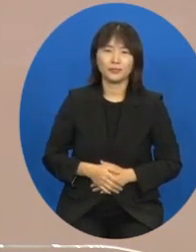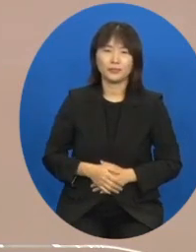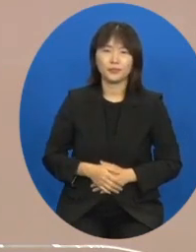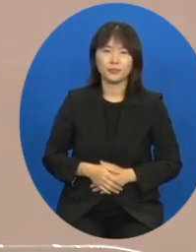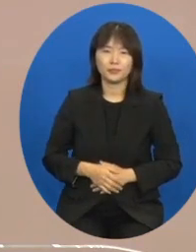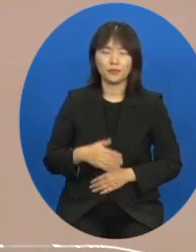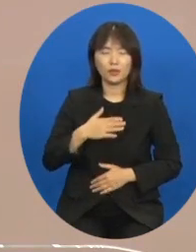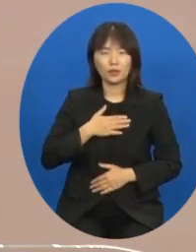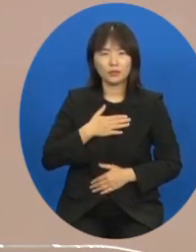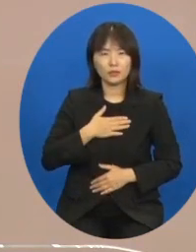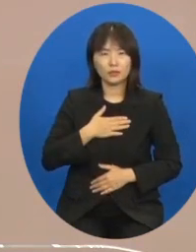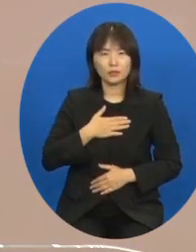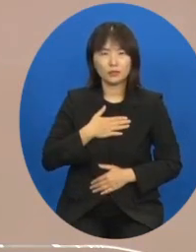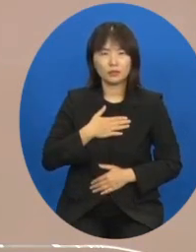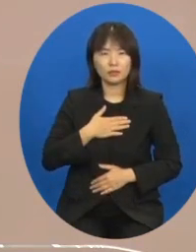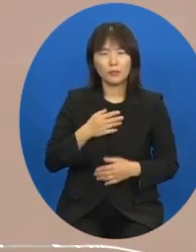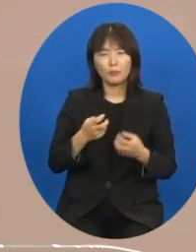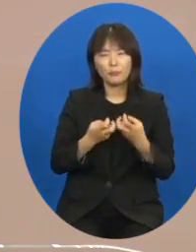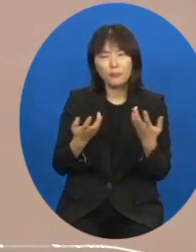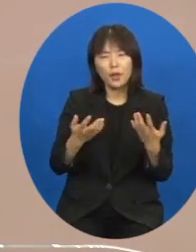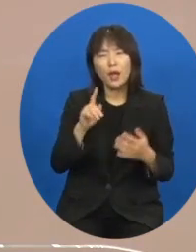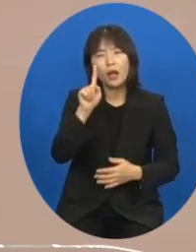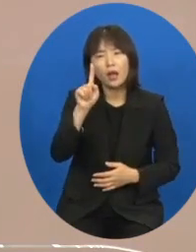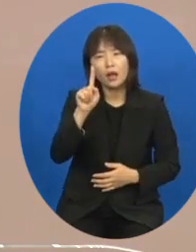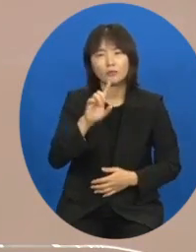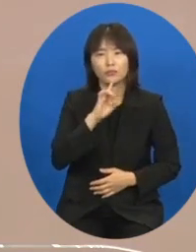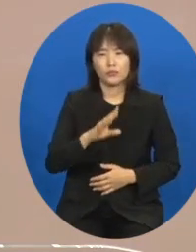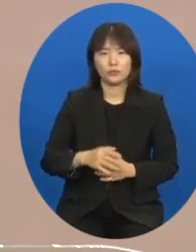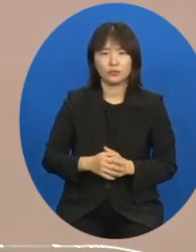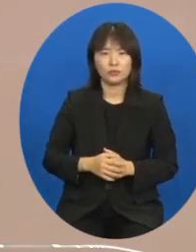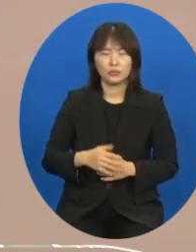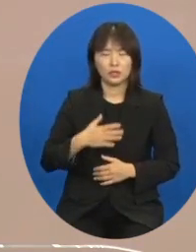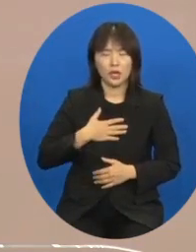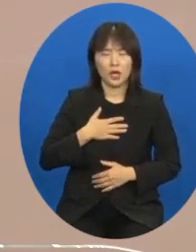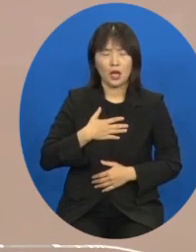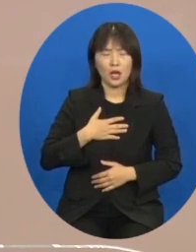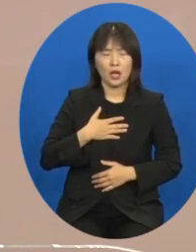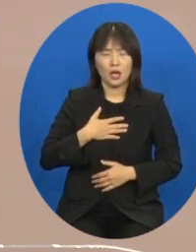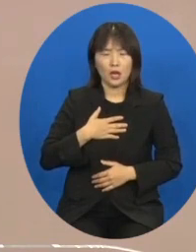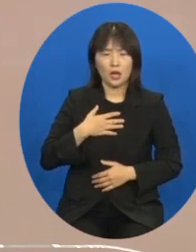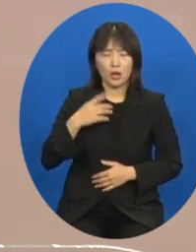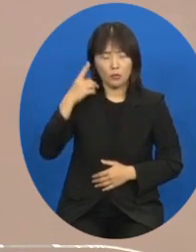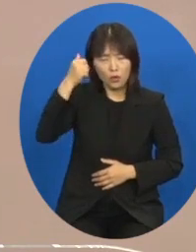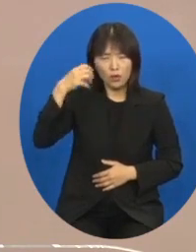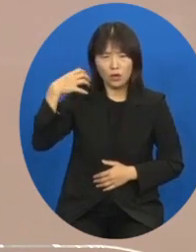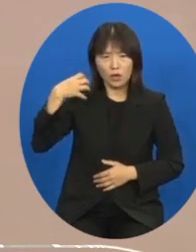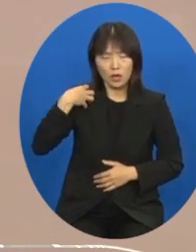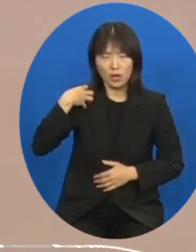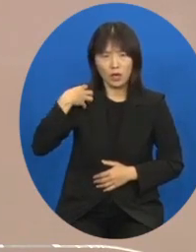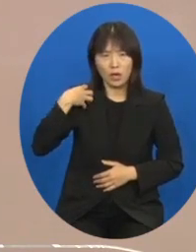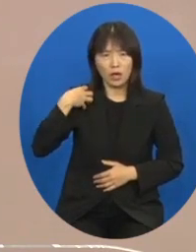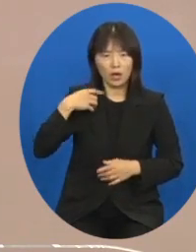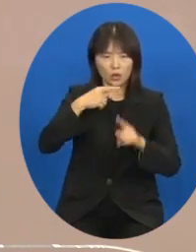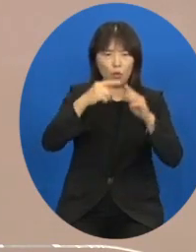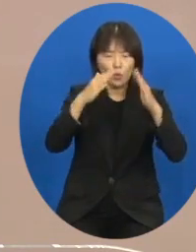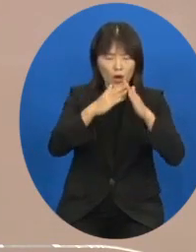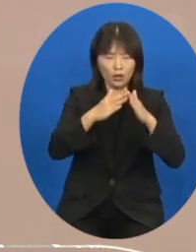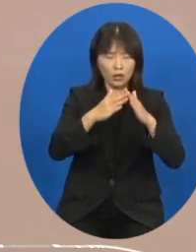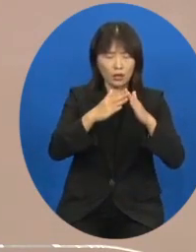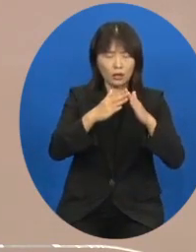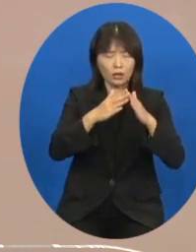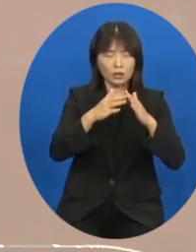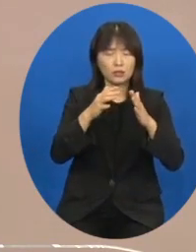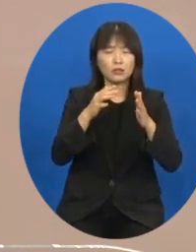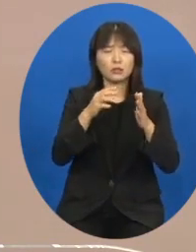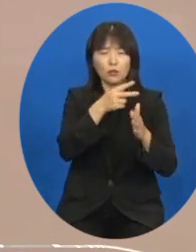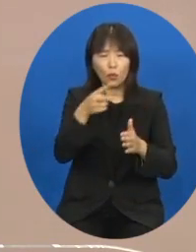그러니 저에게 있어서는 길이 하나밖에 없어요. 제가 목회하는 교회를 예수님이 주인이신 교회로 세우는